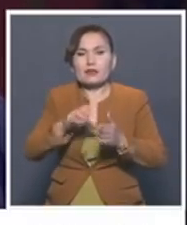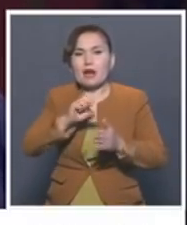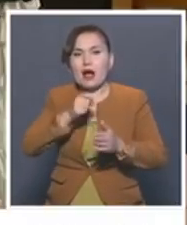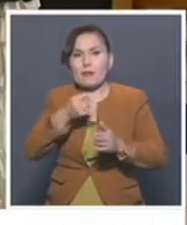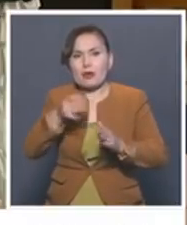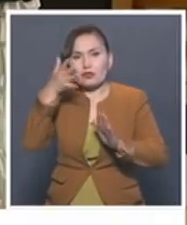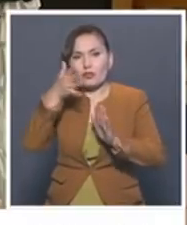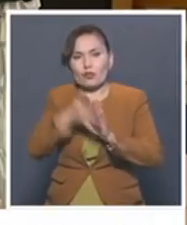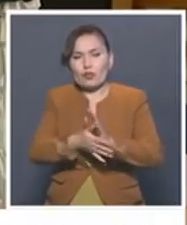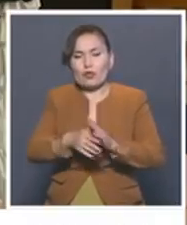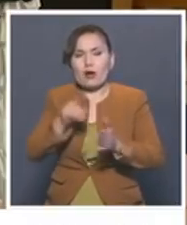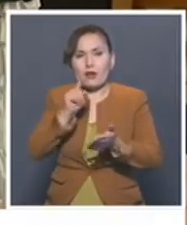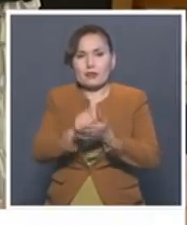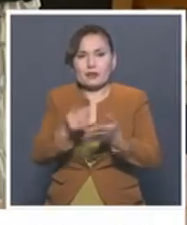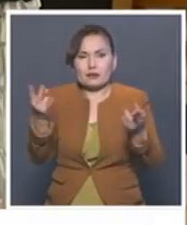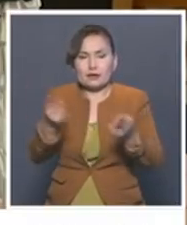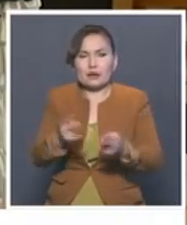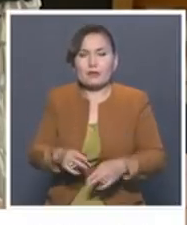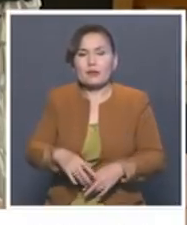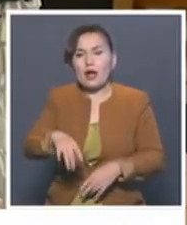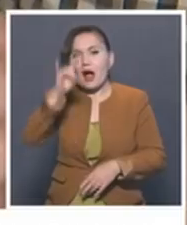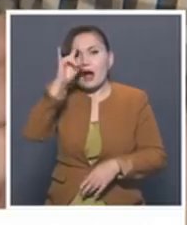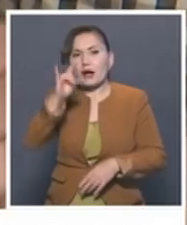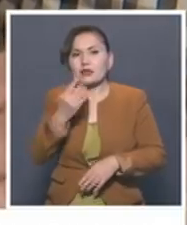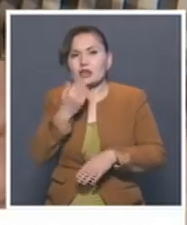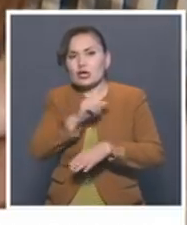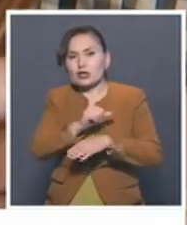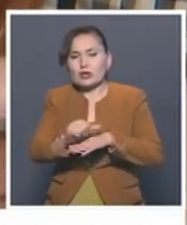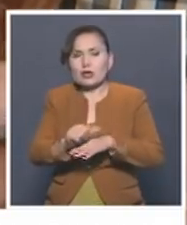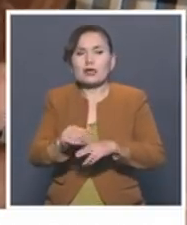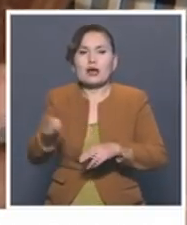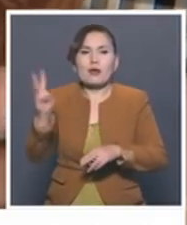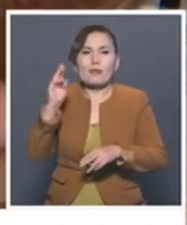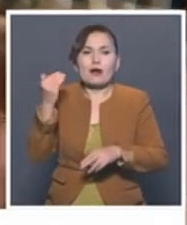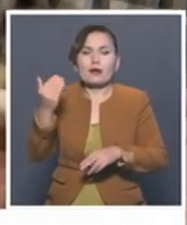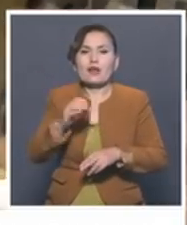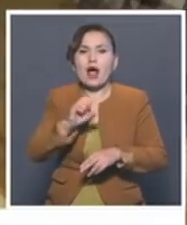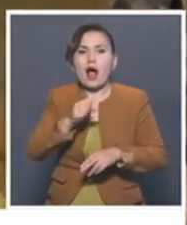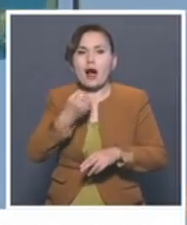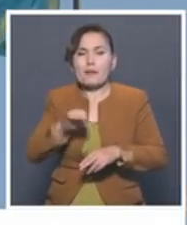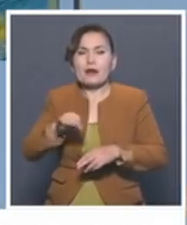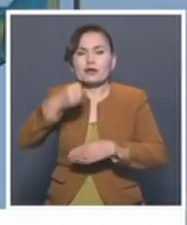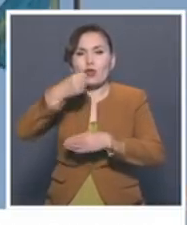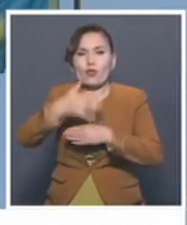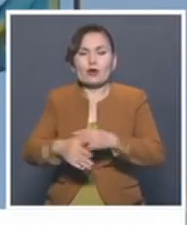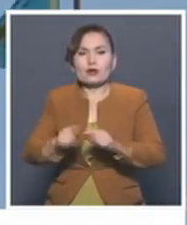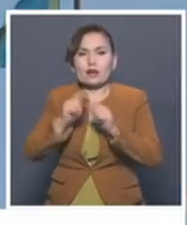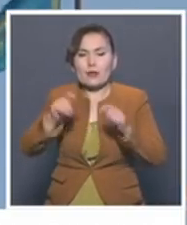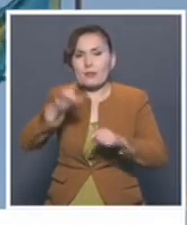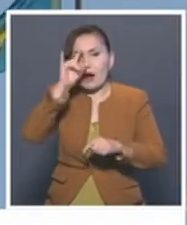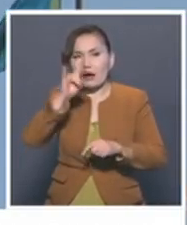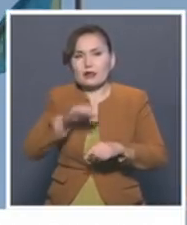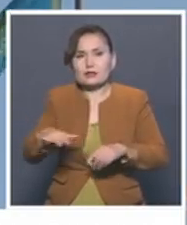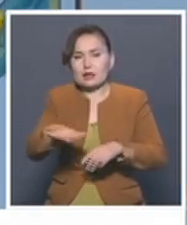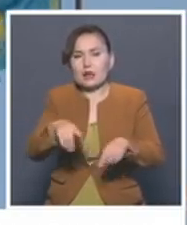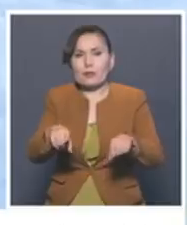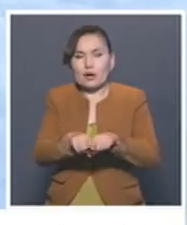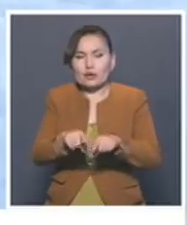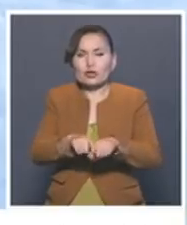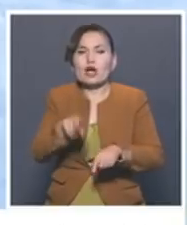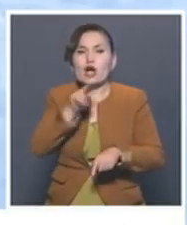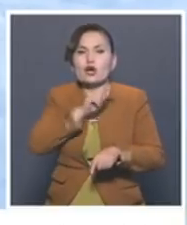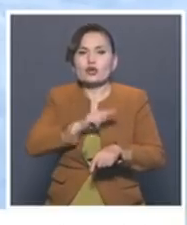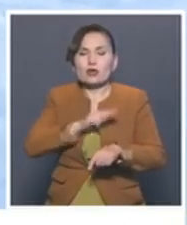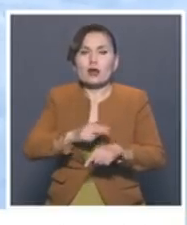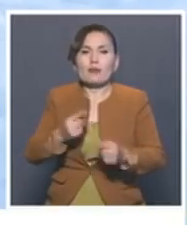міндетті түрде болу керек. Сондай ақ Қазақстанның шетелдегі елшіліктерінде Абайдың арнайы орталықтары ашылады. Елімізде де бұл жұмыс бір жүйеге келіп